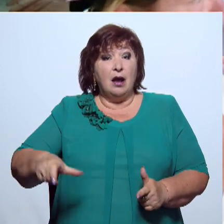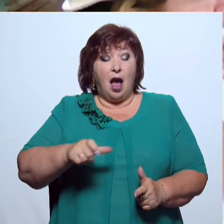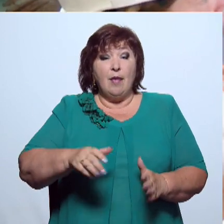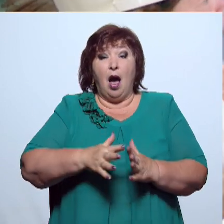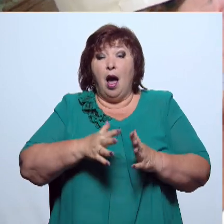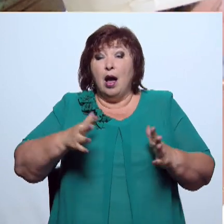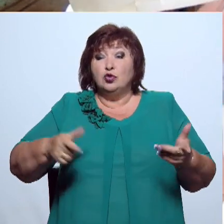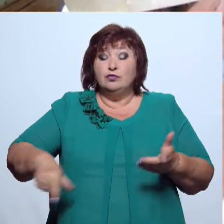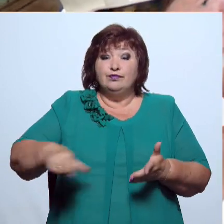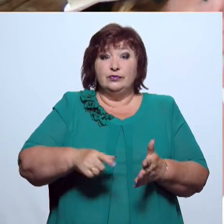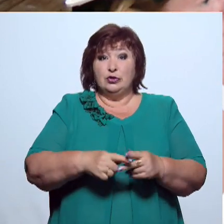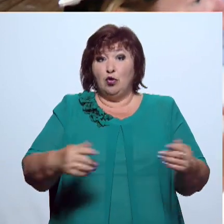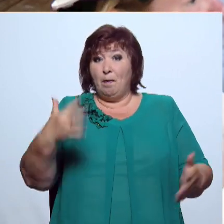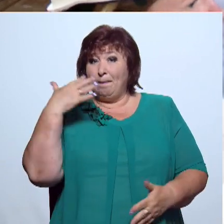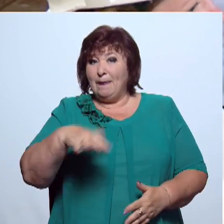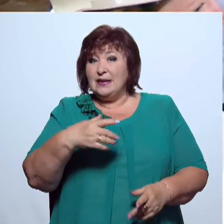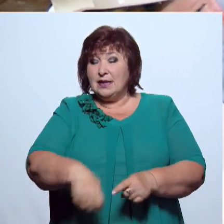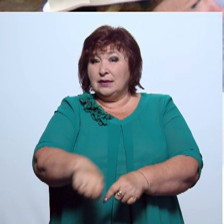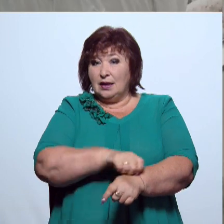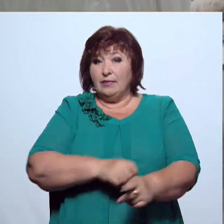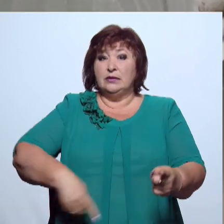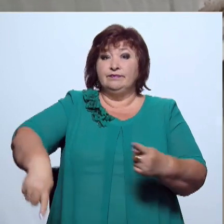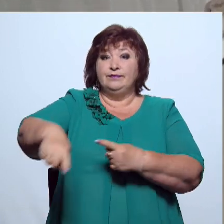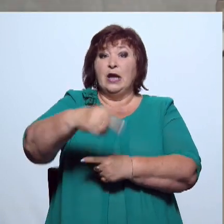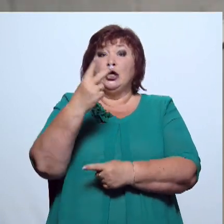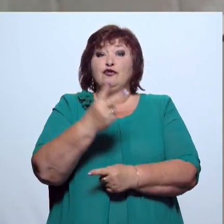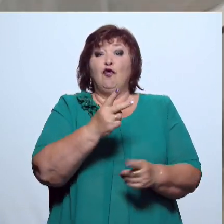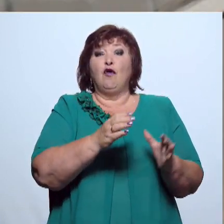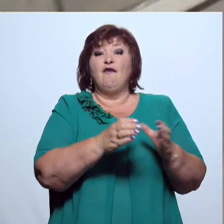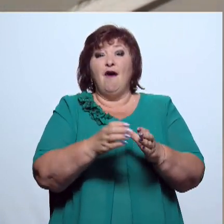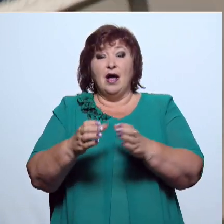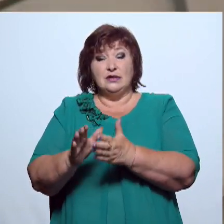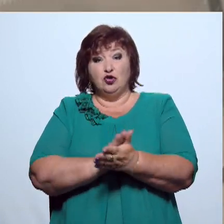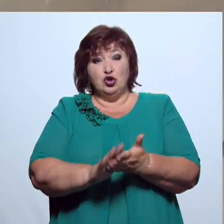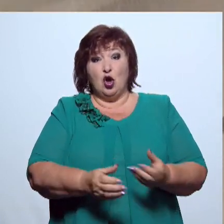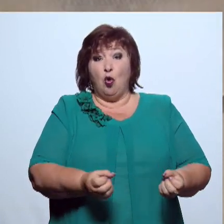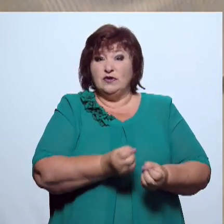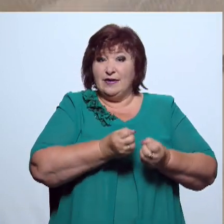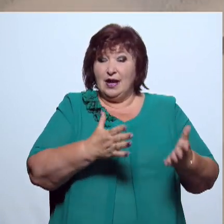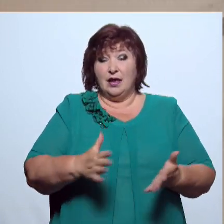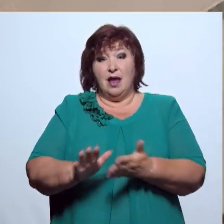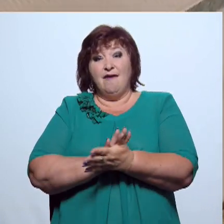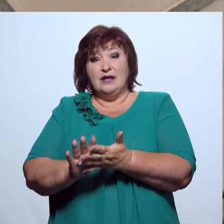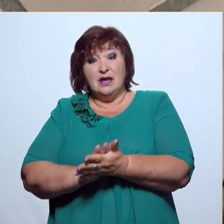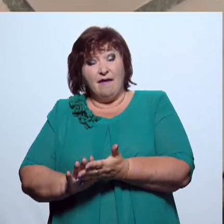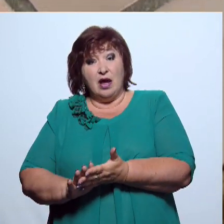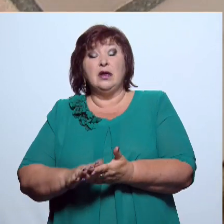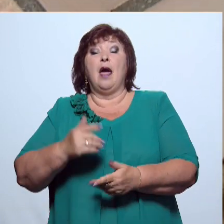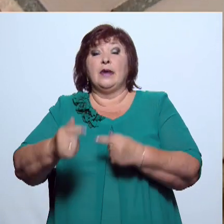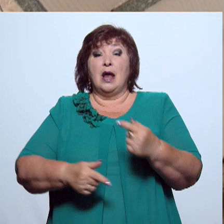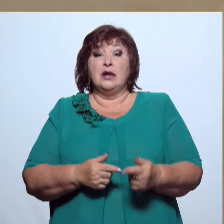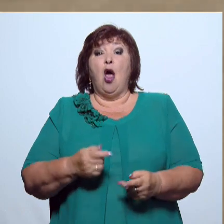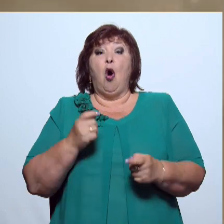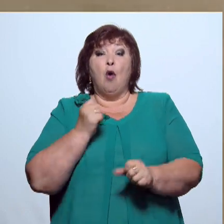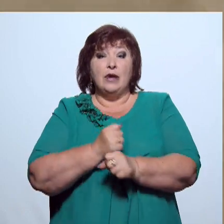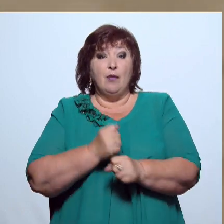путь длиной более 50 километров. Далее она проходит двухфазную очистку – осветление и фильтрование, а перед каждым из них – обработку